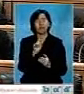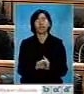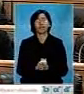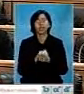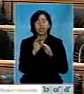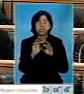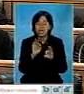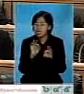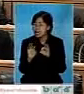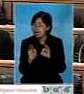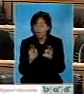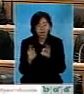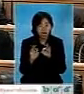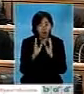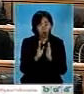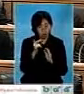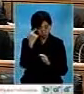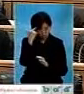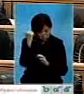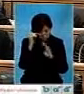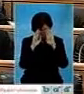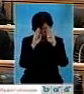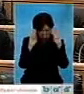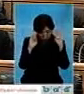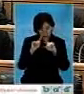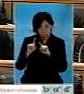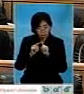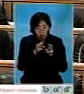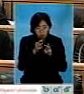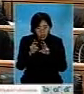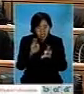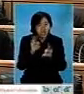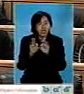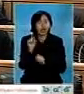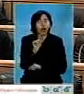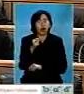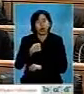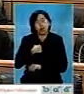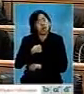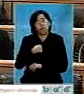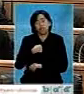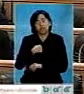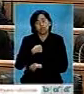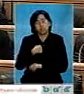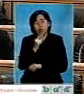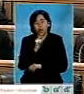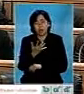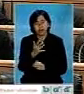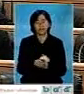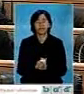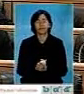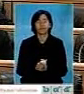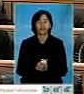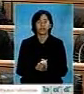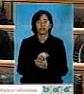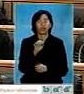ความรู้ความสามารถของบุคคลคนนั้นมาอย่างไรผมไม่เคยรังเกียจครับว่าท่าน